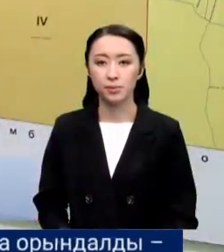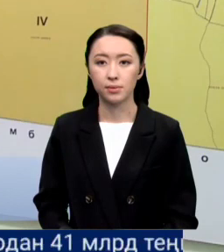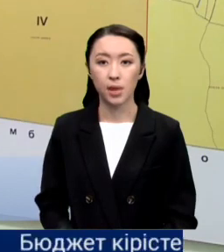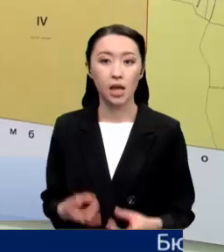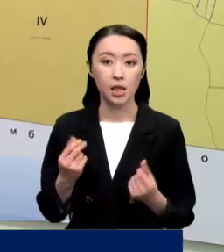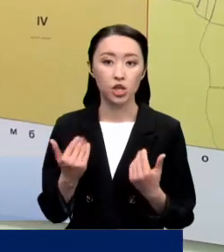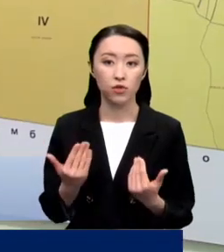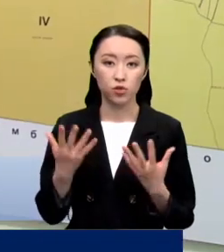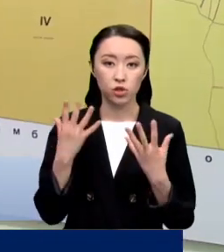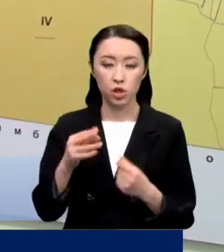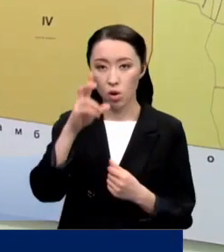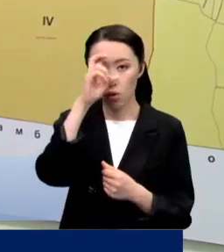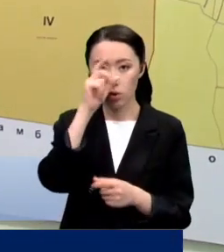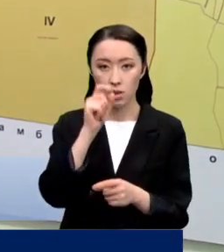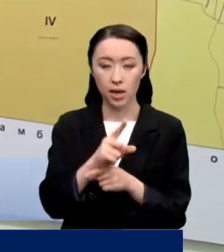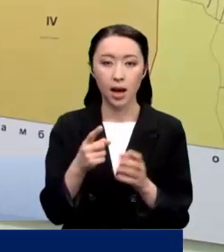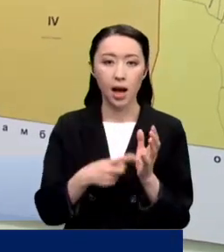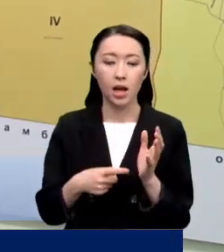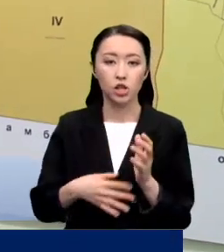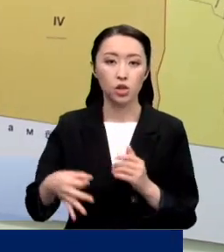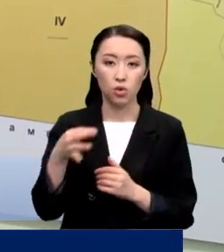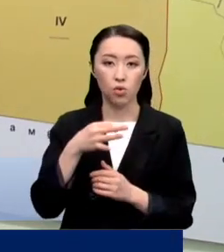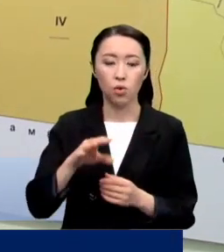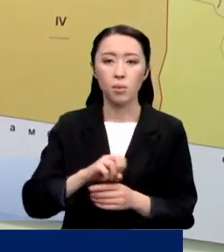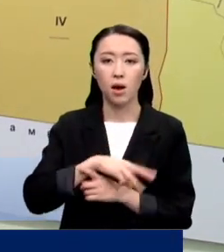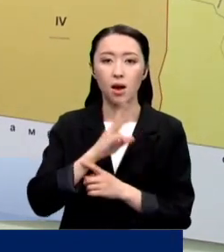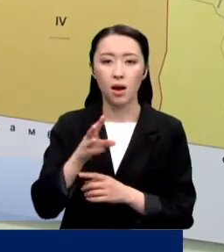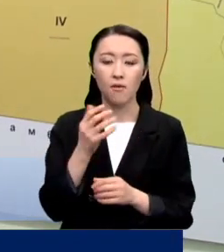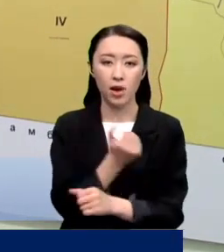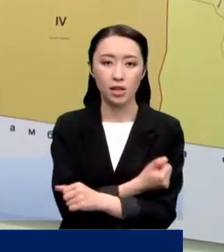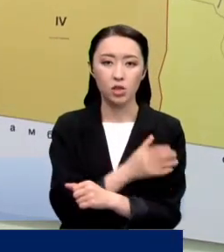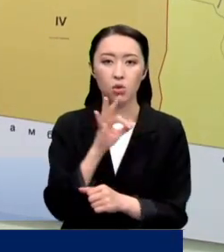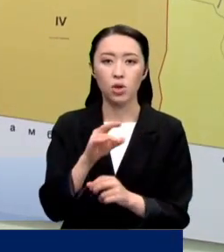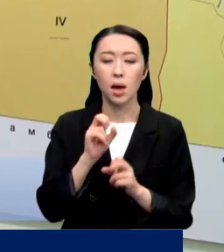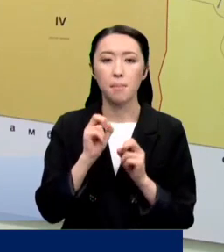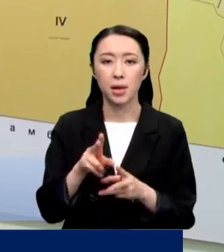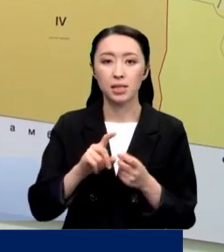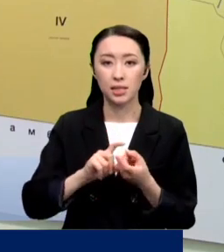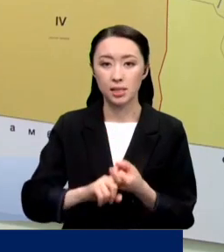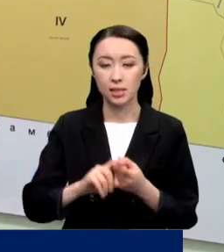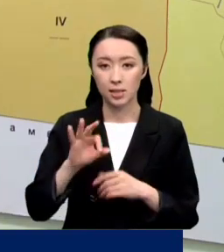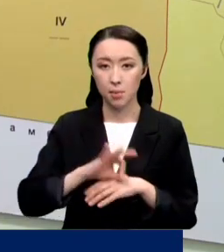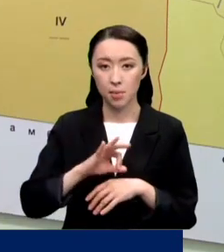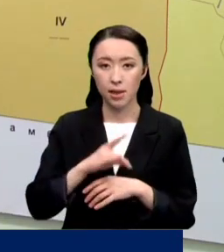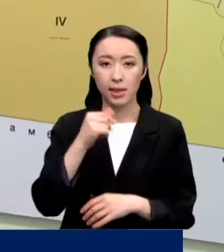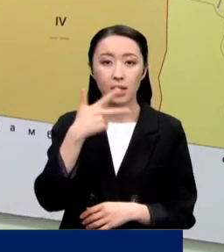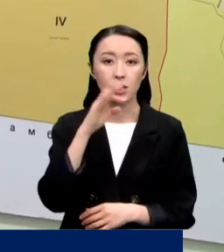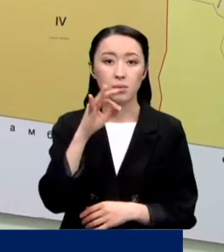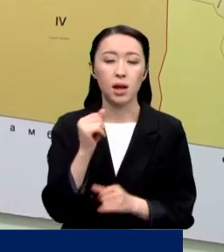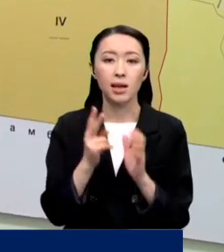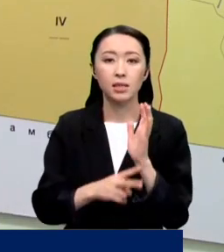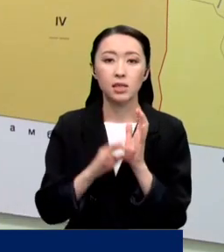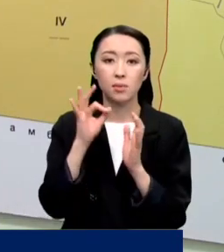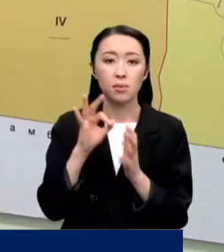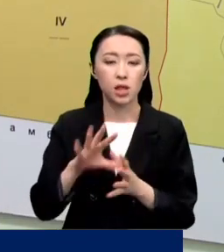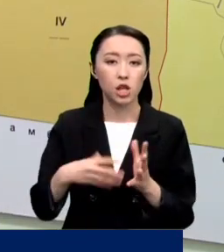На сегодняшний день по госзаказу Карагандинская область оснащена вакциной против опасного заболевания на 30%. Остальные 70% нам до